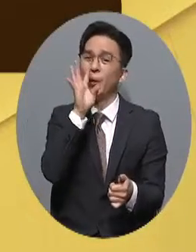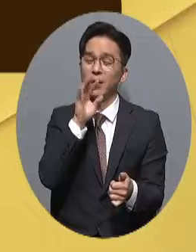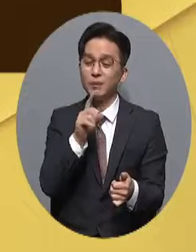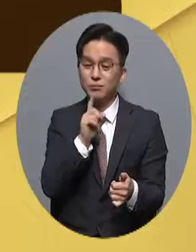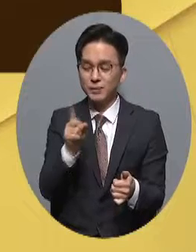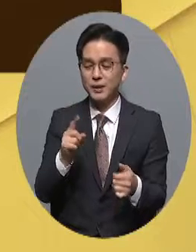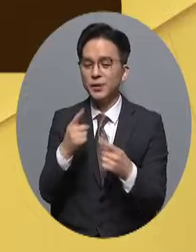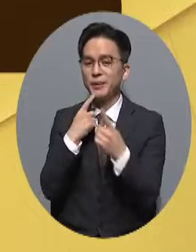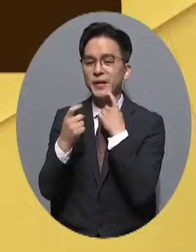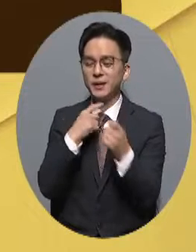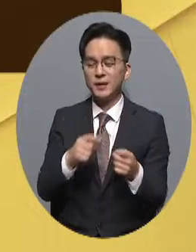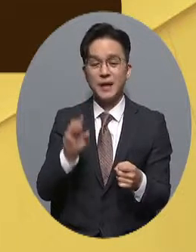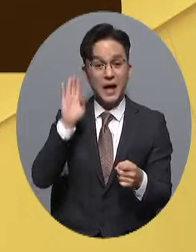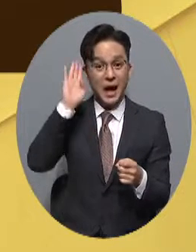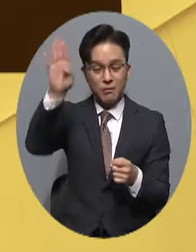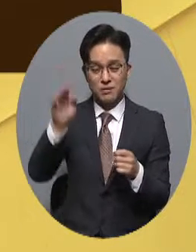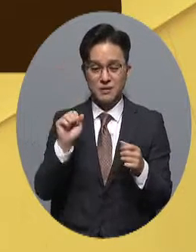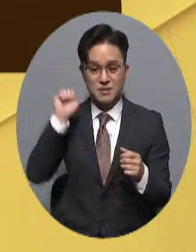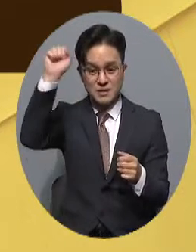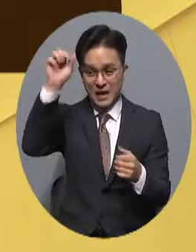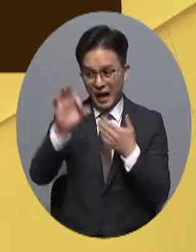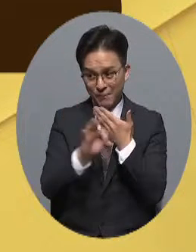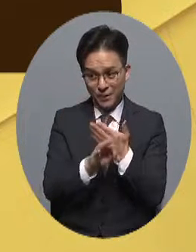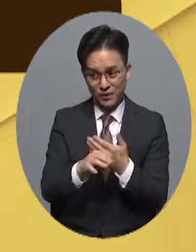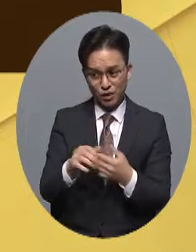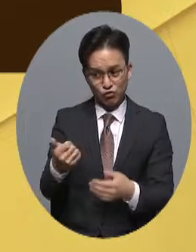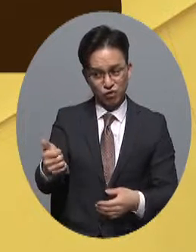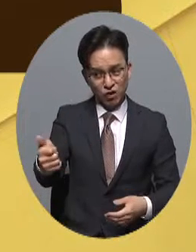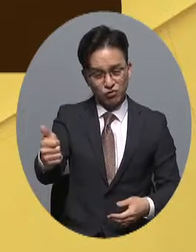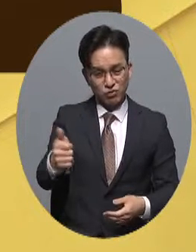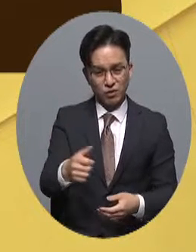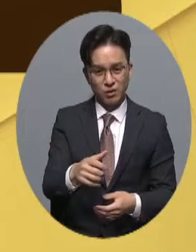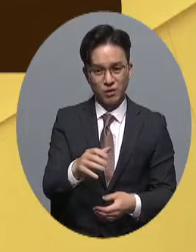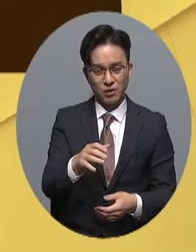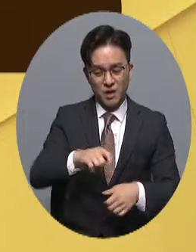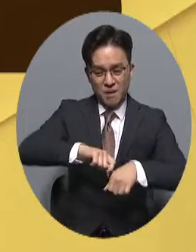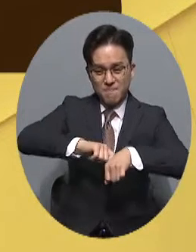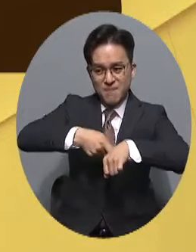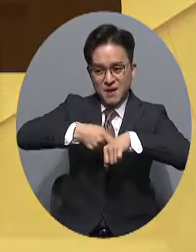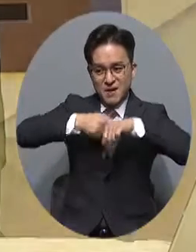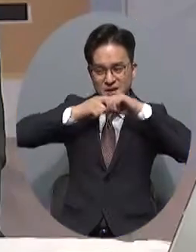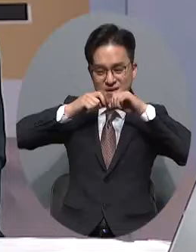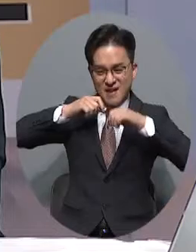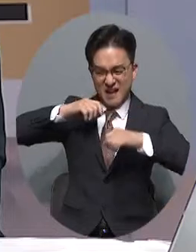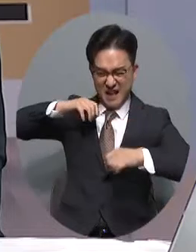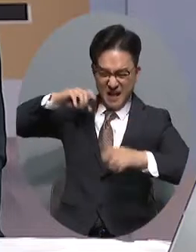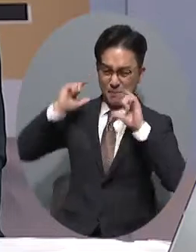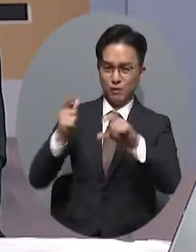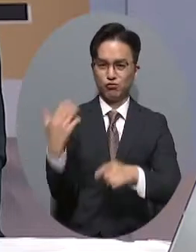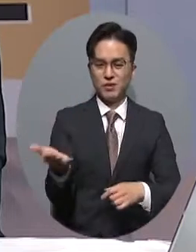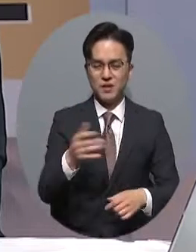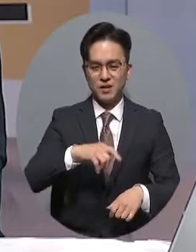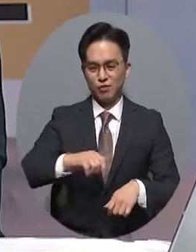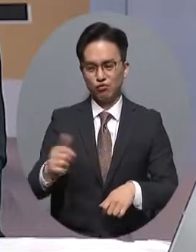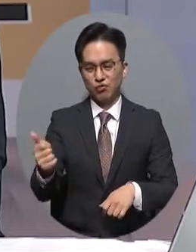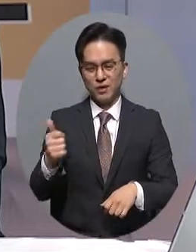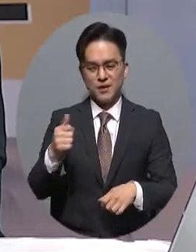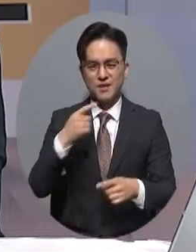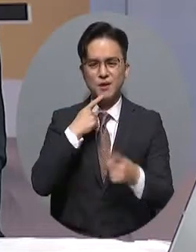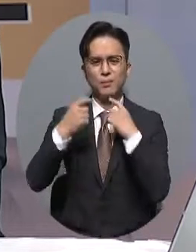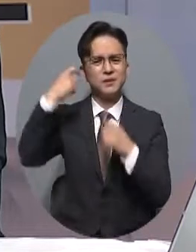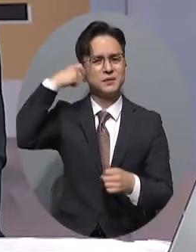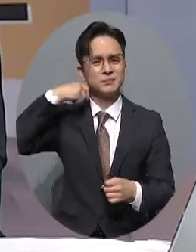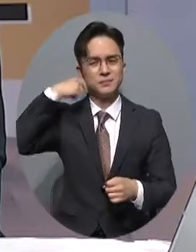것까지 면제부를 주는 나는 아닙니다 그러니까 변호사님 말씀은 하청노조가 원청의 파업을 했을 때 지금 현재